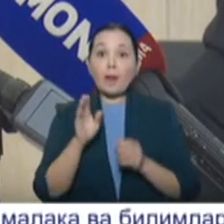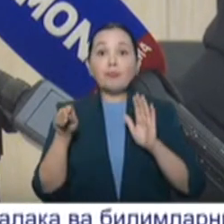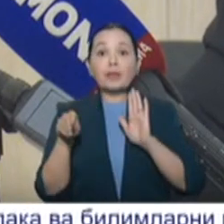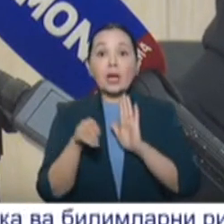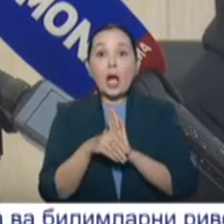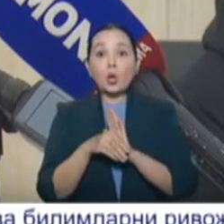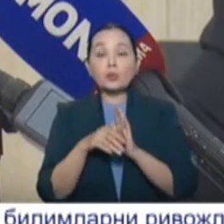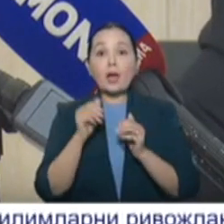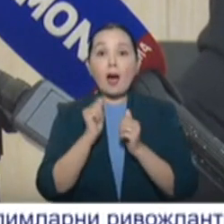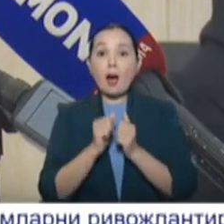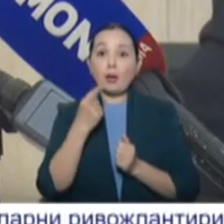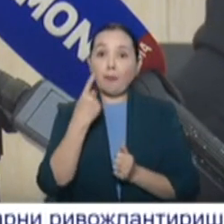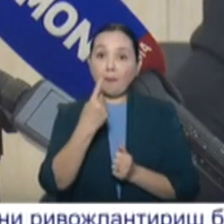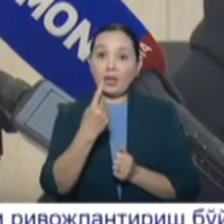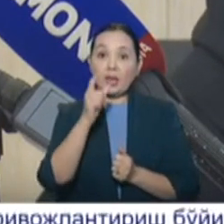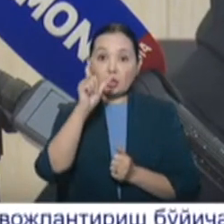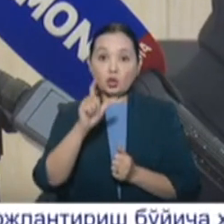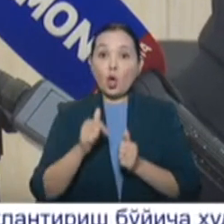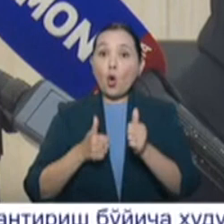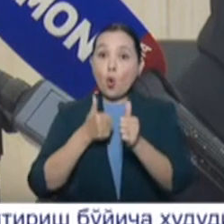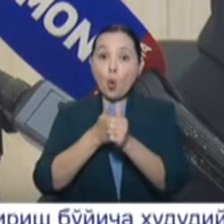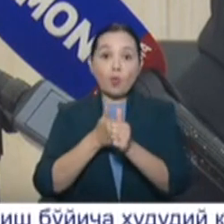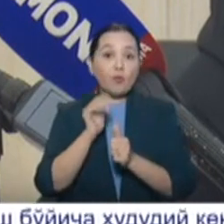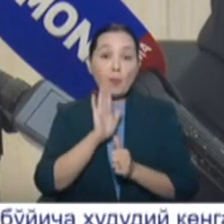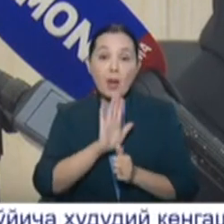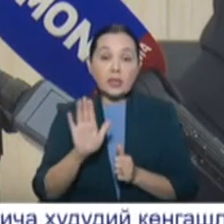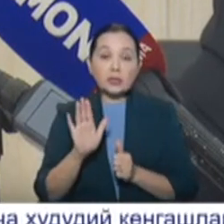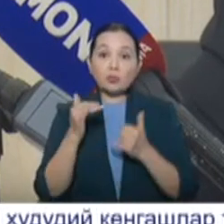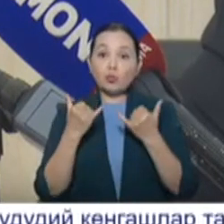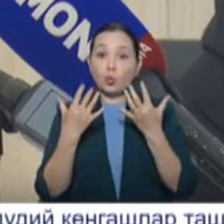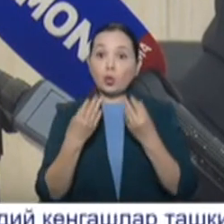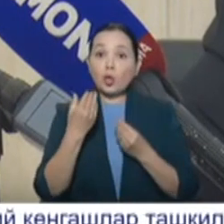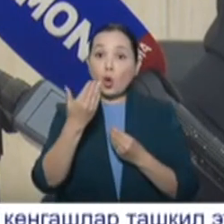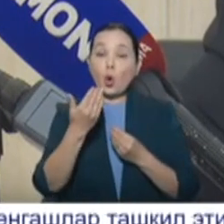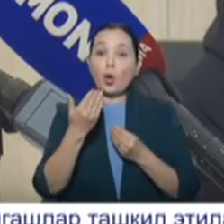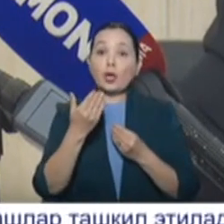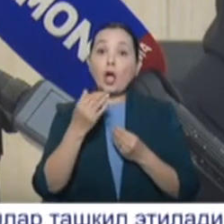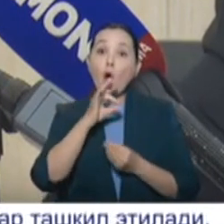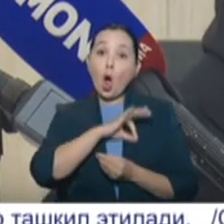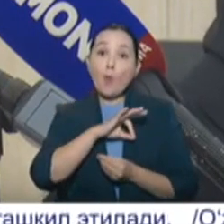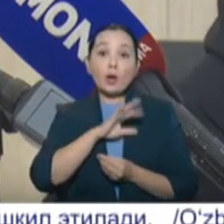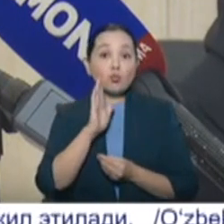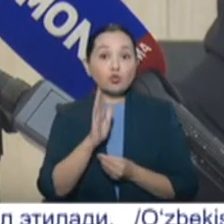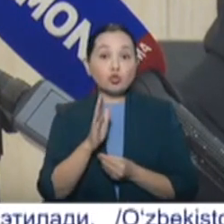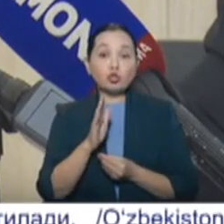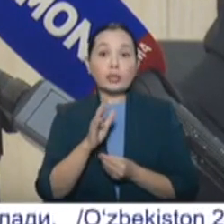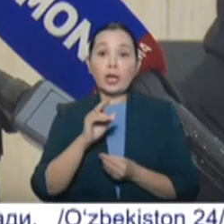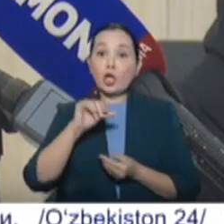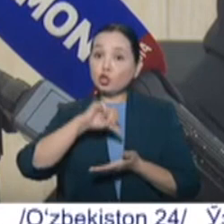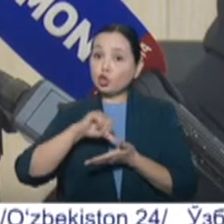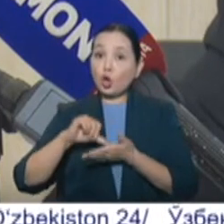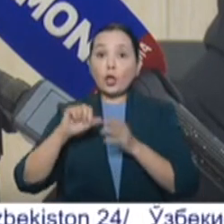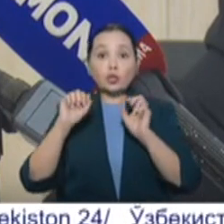Korrupsiyani har bir insonning ketidan quvib emas, unga omil bo'lishi mumkin bo'lgan, inson omili ishtirok etishi